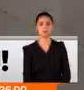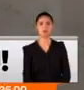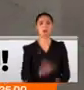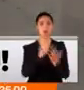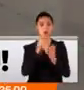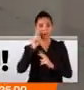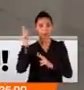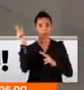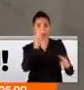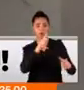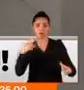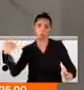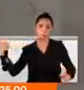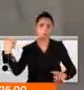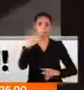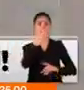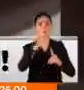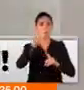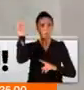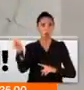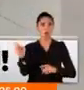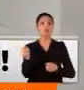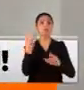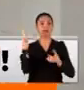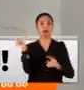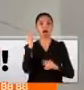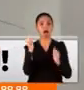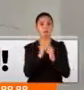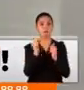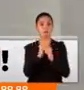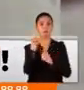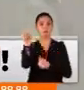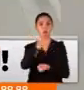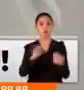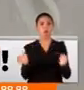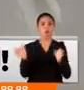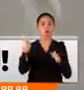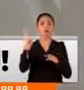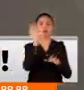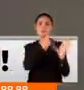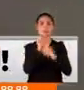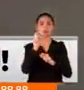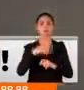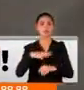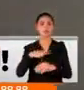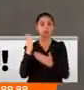Köpeği gördüğü gibi tetiğe bastı, yetmedi, amiriyle birlikte bir de olayı örtbas etmeye çalıştı.